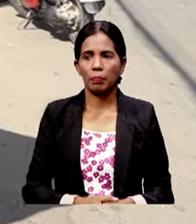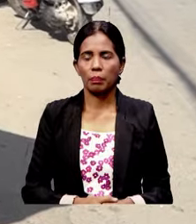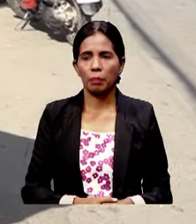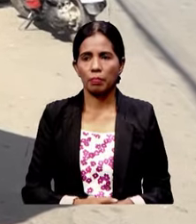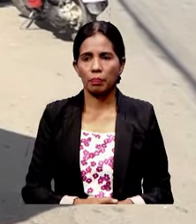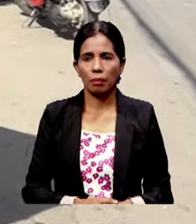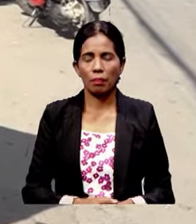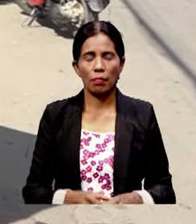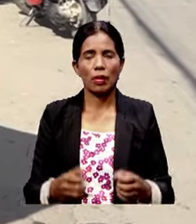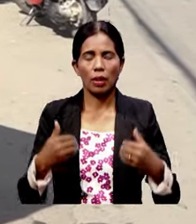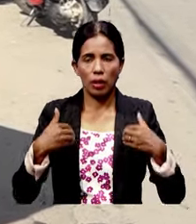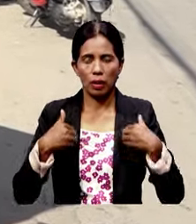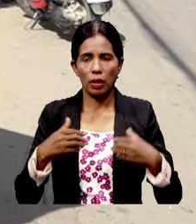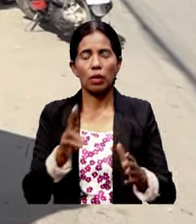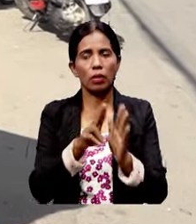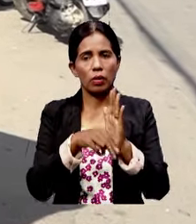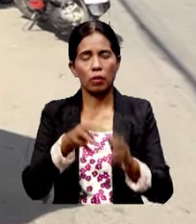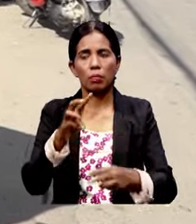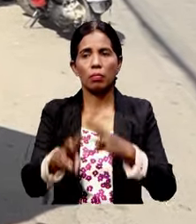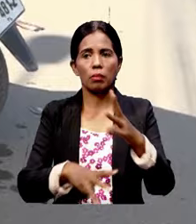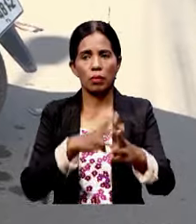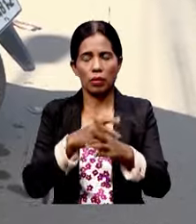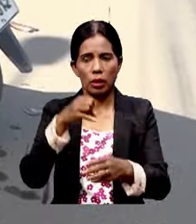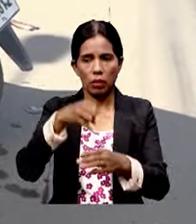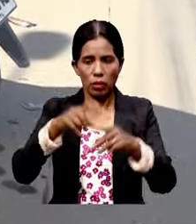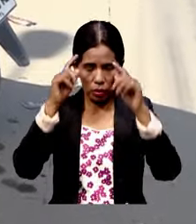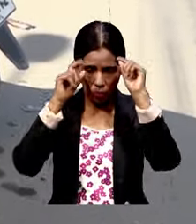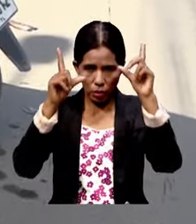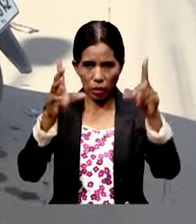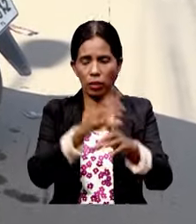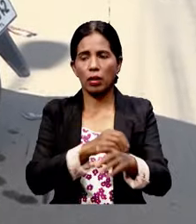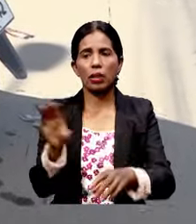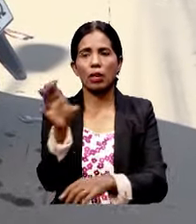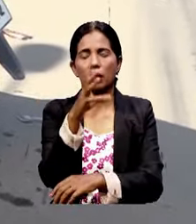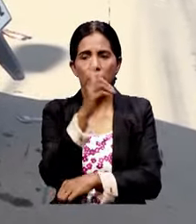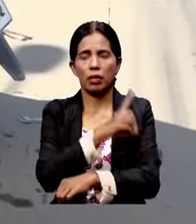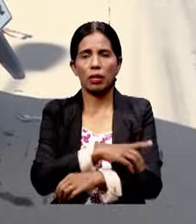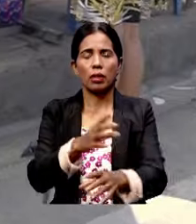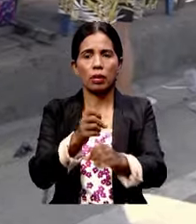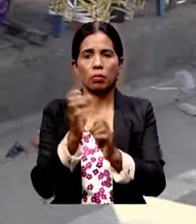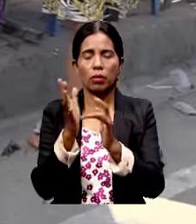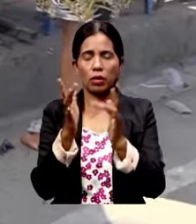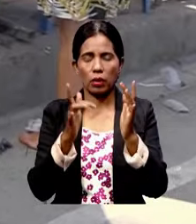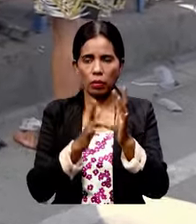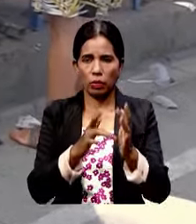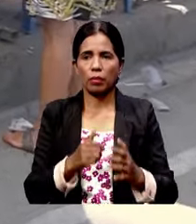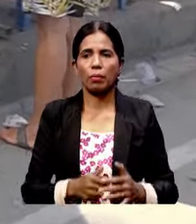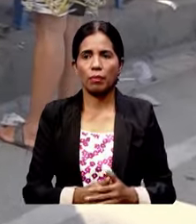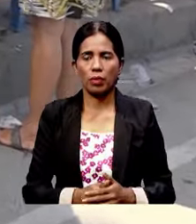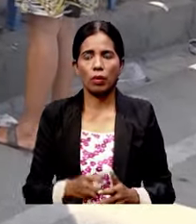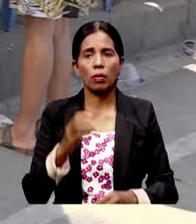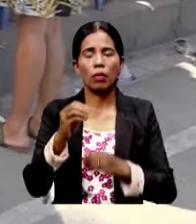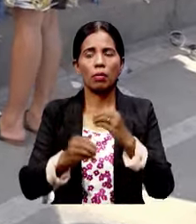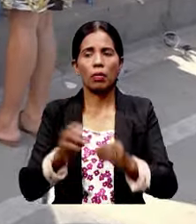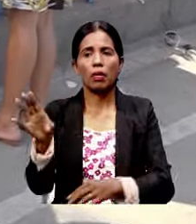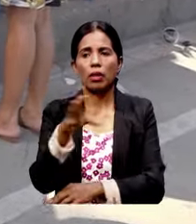Falta horas balutan, strani católica e mundo, inclui Timor-Leste, a tu festeza natal no simo coso com Jesus. Relaciona o loron bot natal